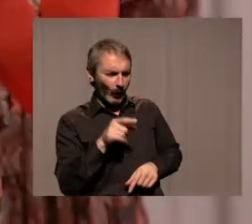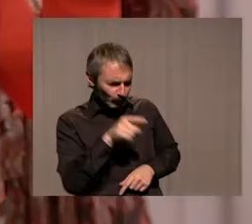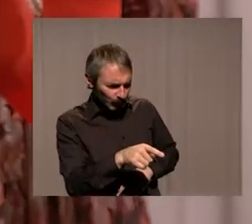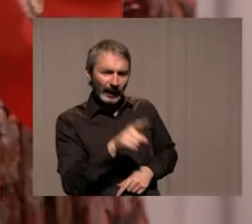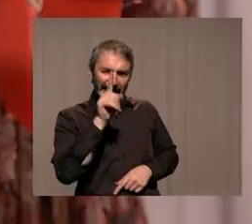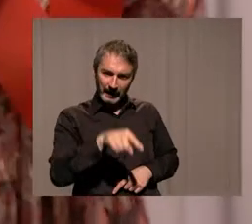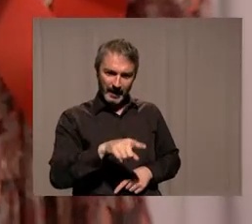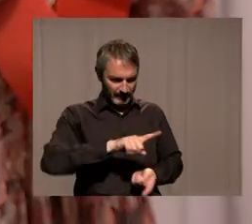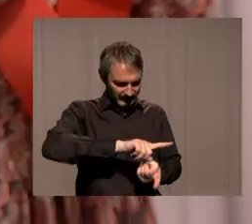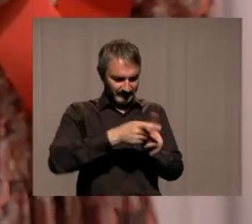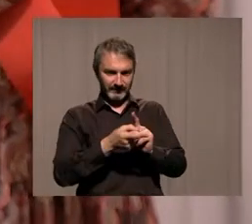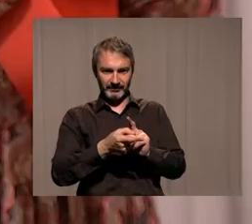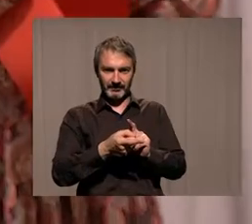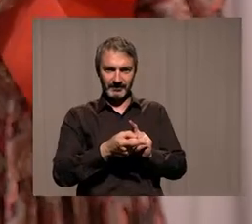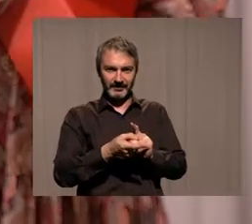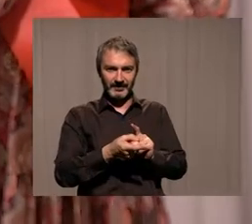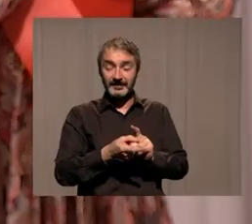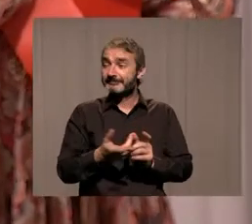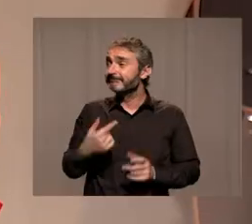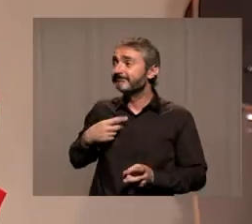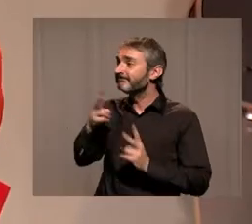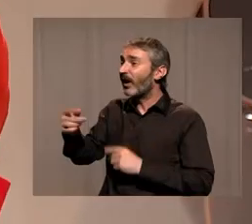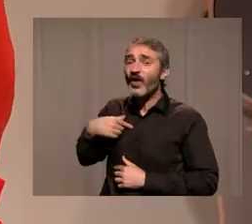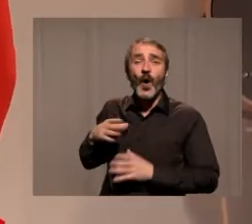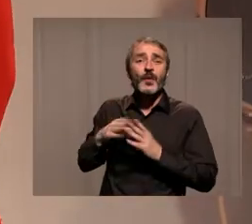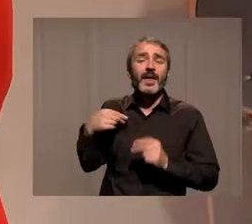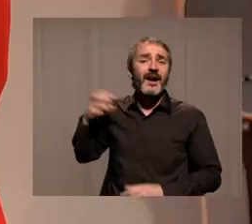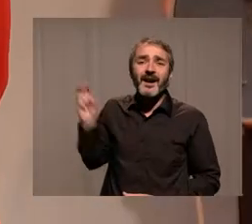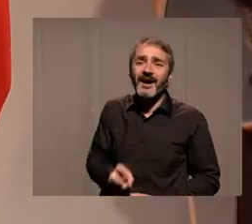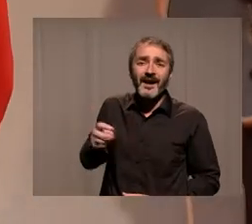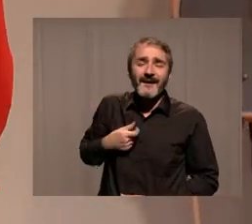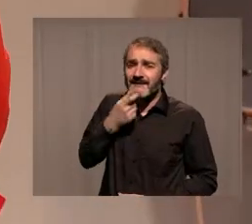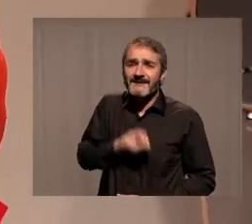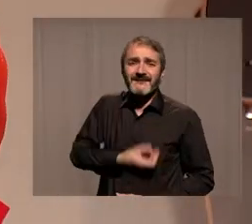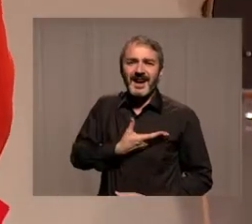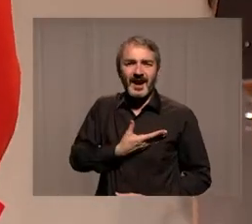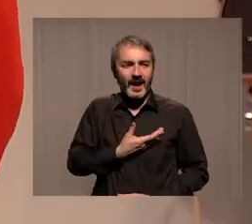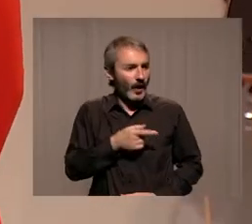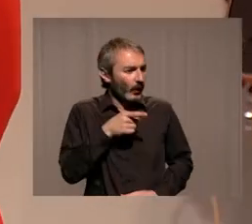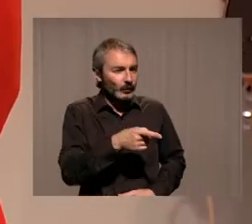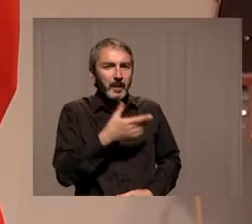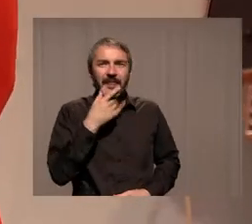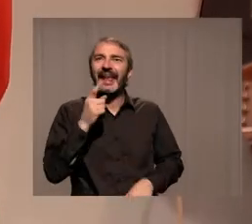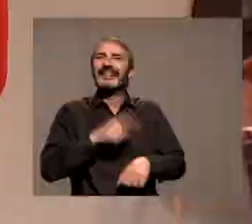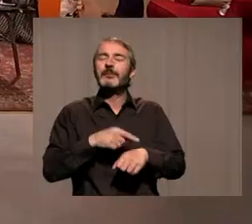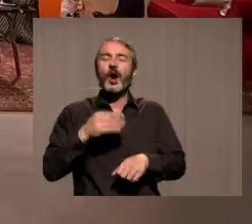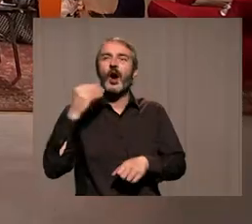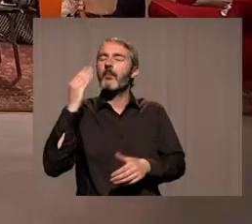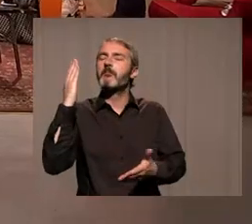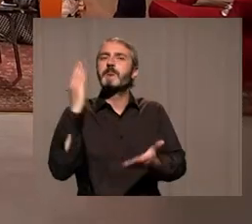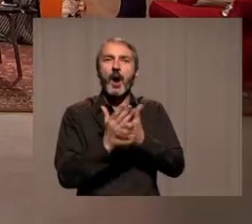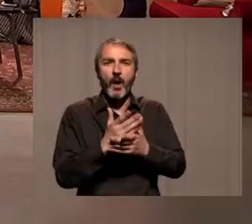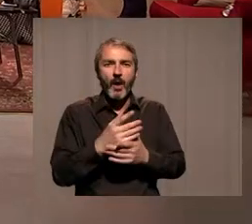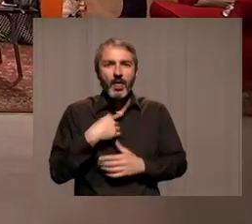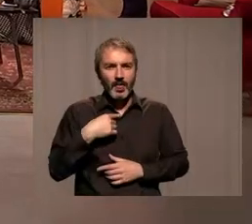que s'ha aturat el temps, Mònica. Perquè m'agrada molt venir a la universitat. Però s'atura el temps, eh? Que et s'atura el temps una mica més, digues, menja la càmera,